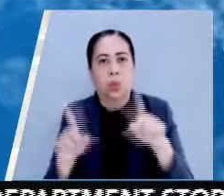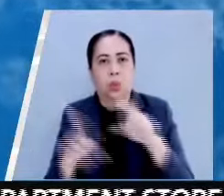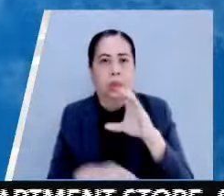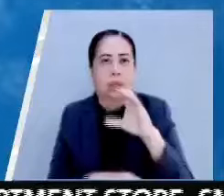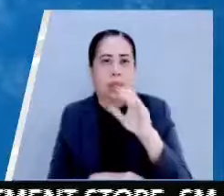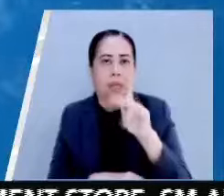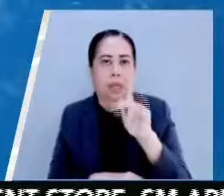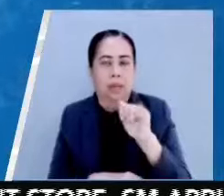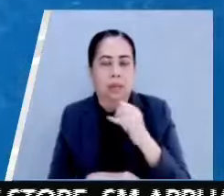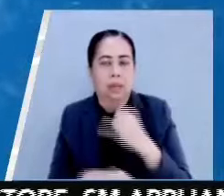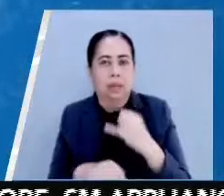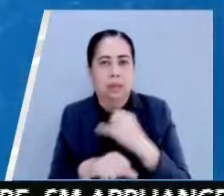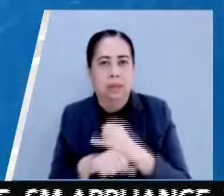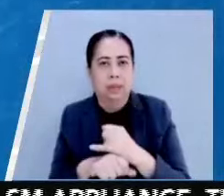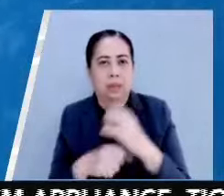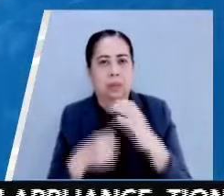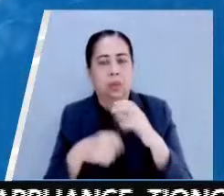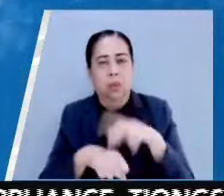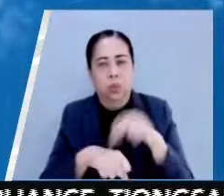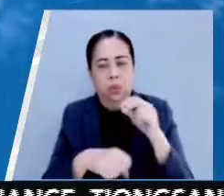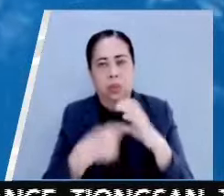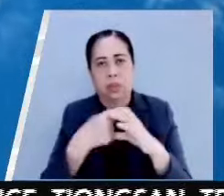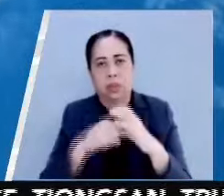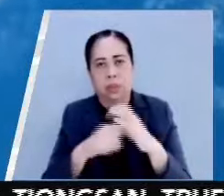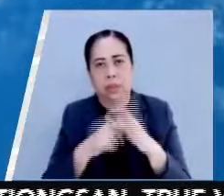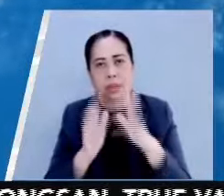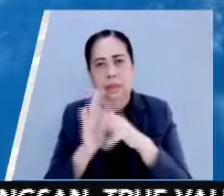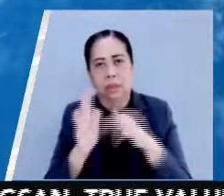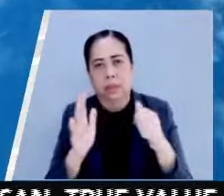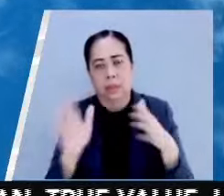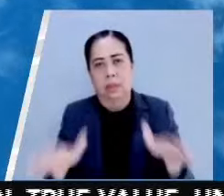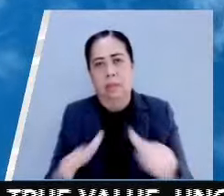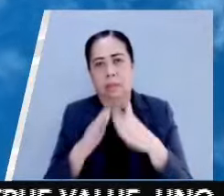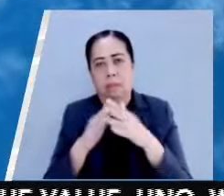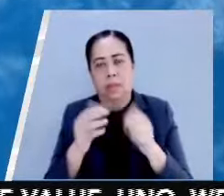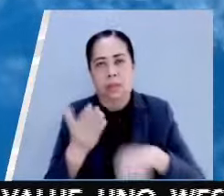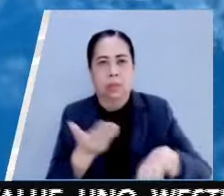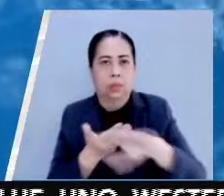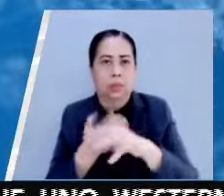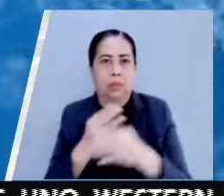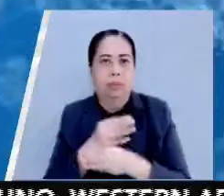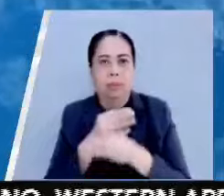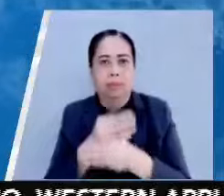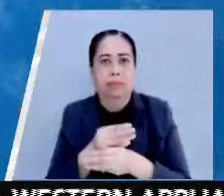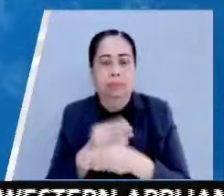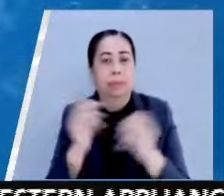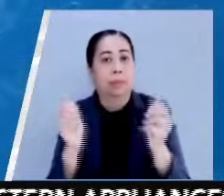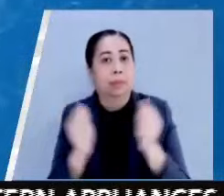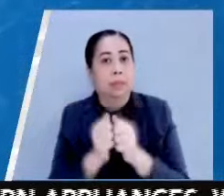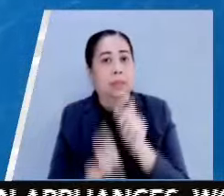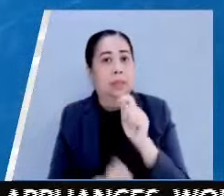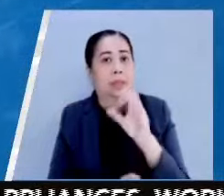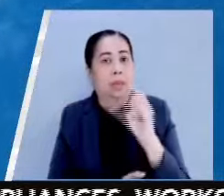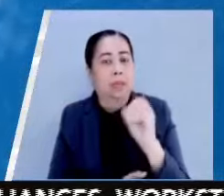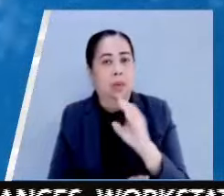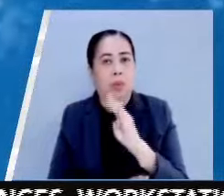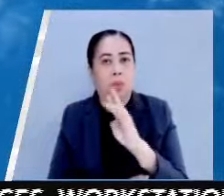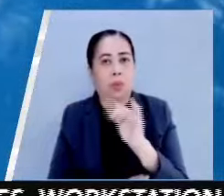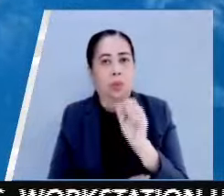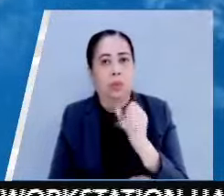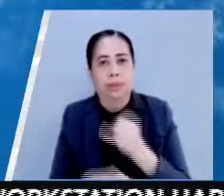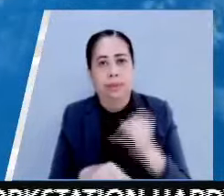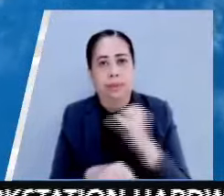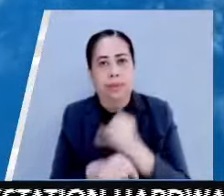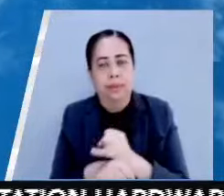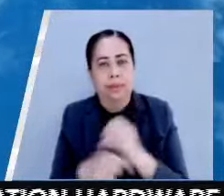Camarines Norte, Camarines Sur, Catanduanes, Albay, Sorsogon at Masbate, kabilang ang Tikaw at Burias Islands. Signal